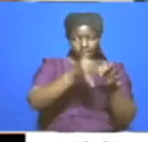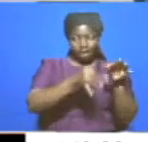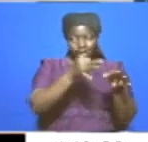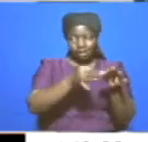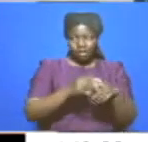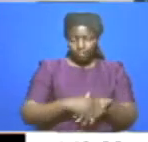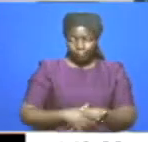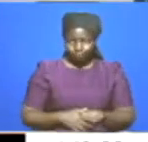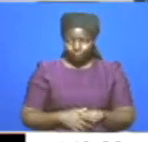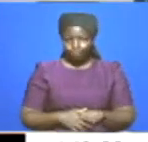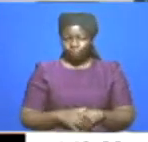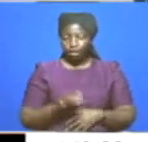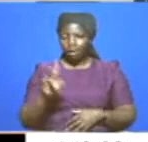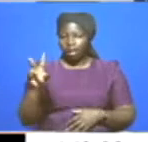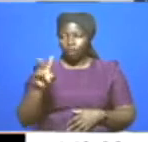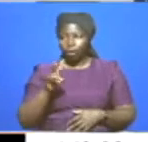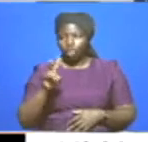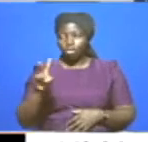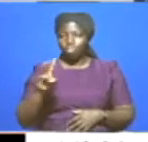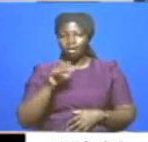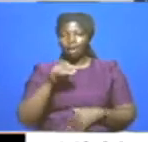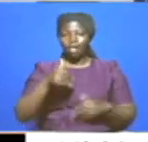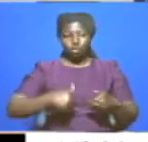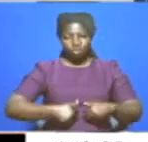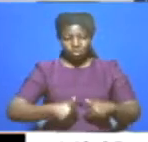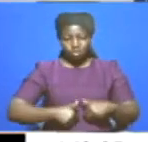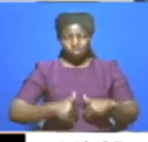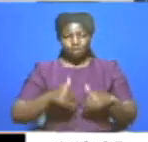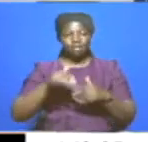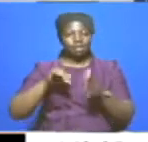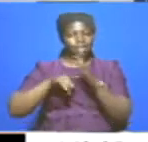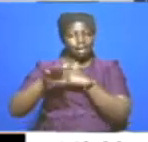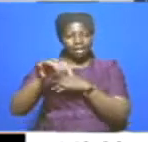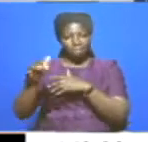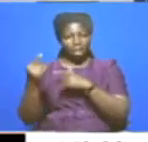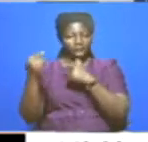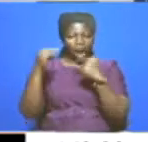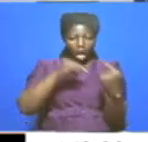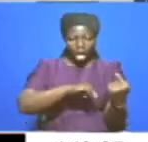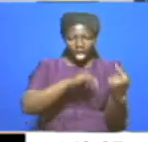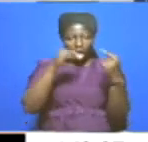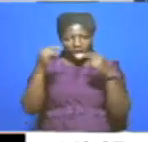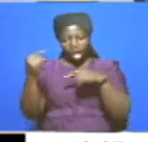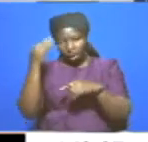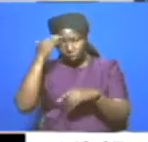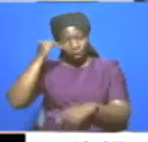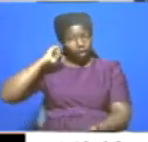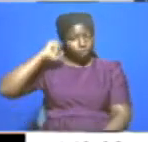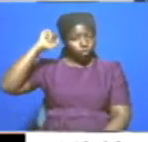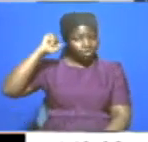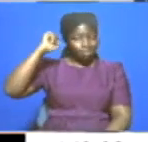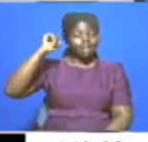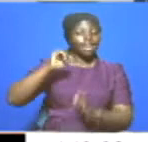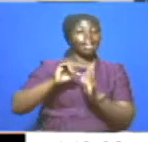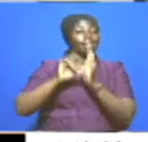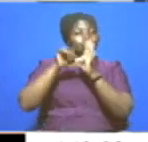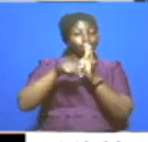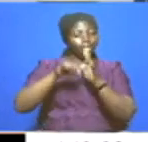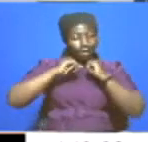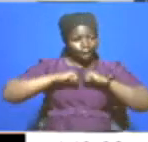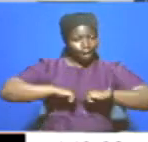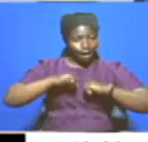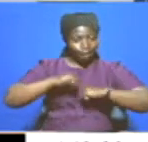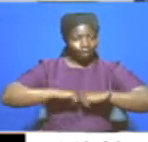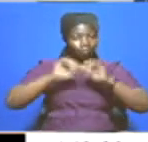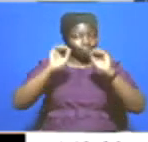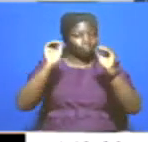Kimambo ya siasa kivyao tu vijana mtaani, so kilitokezea kutoelewana kati yao,